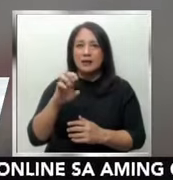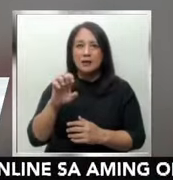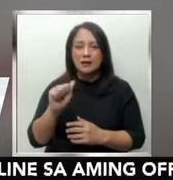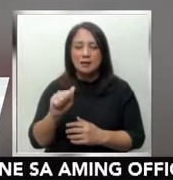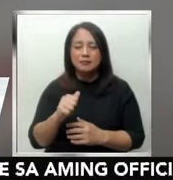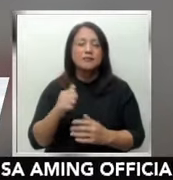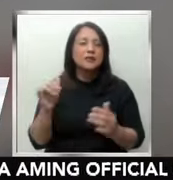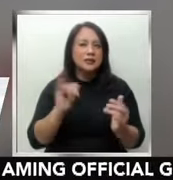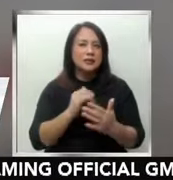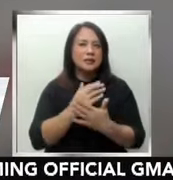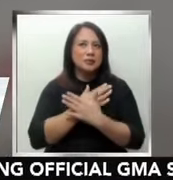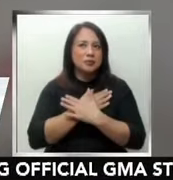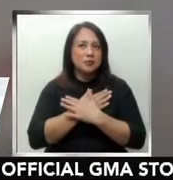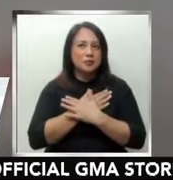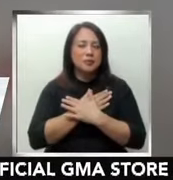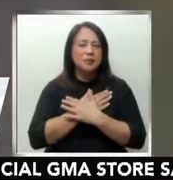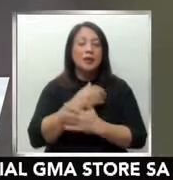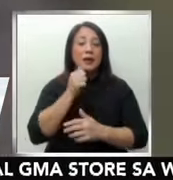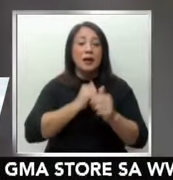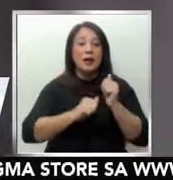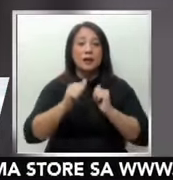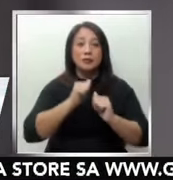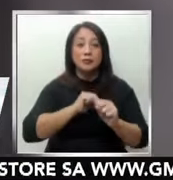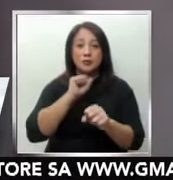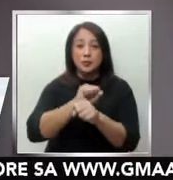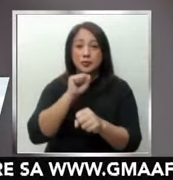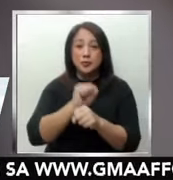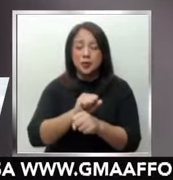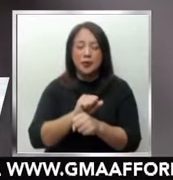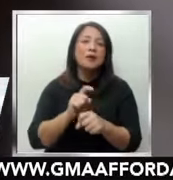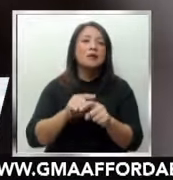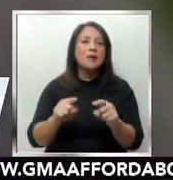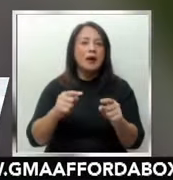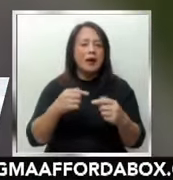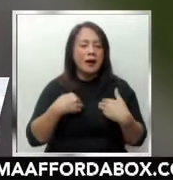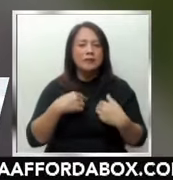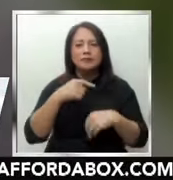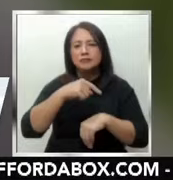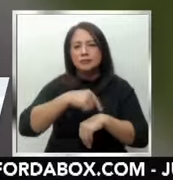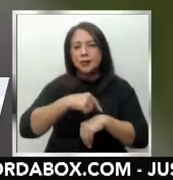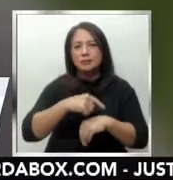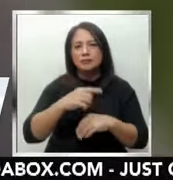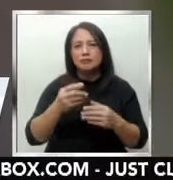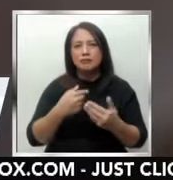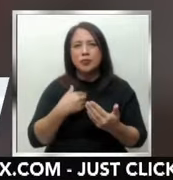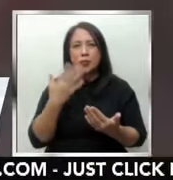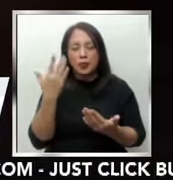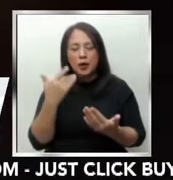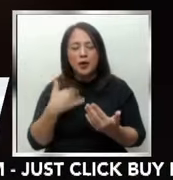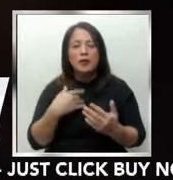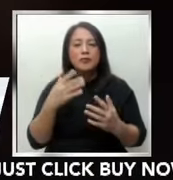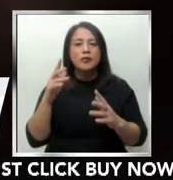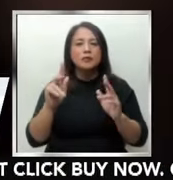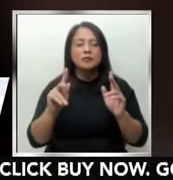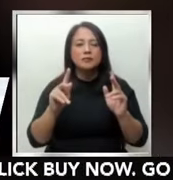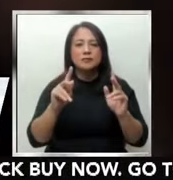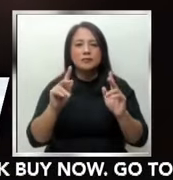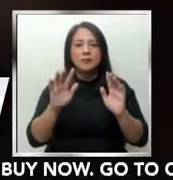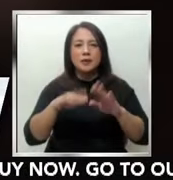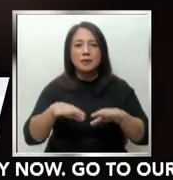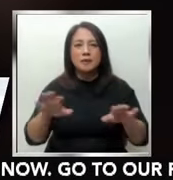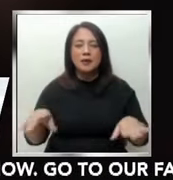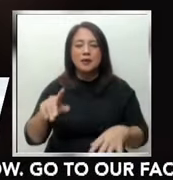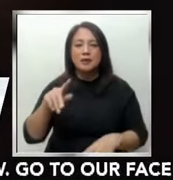sa kanilang showb commitments at naglaan ang panahon para naman sa mga batang fans sa pediatric